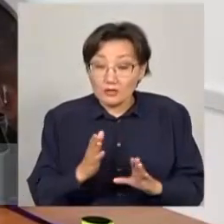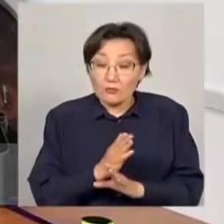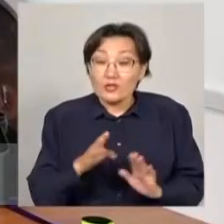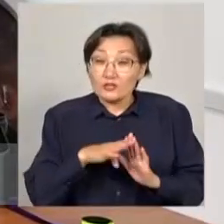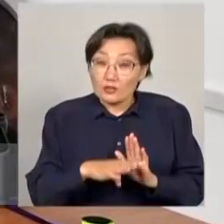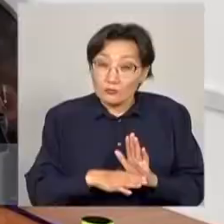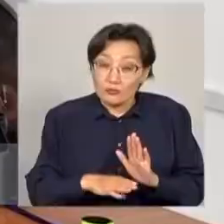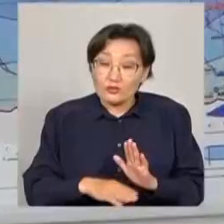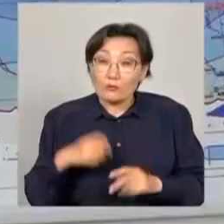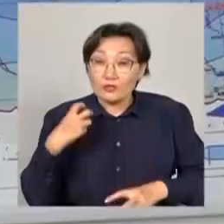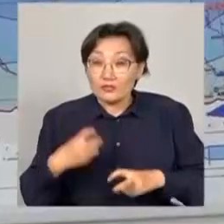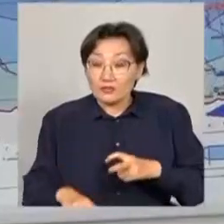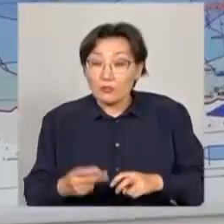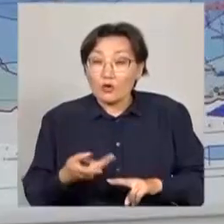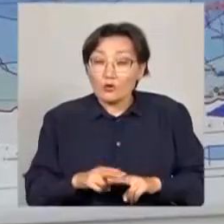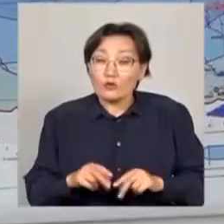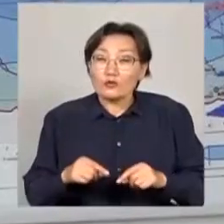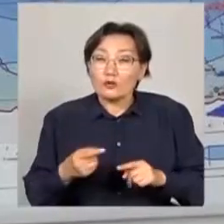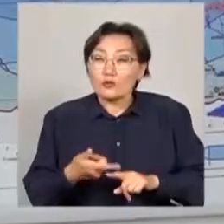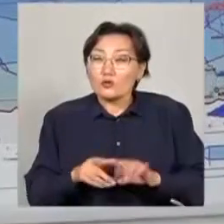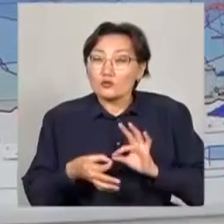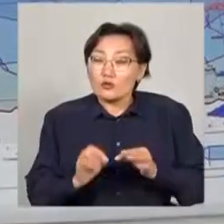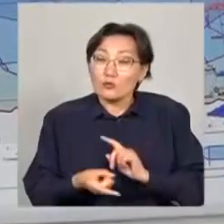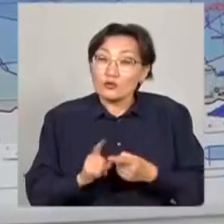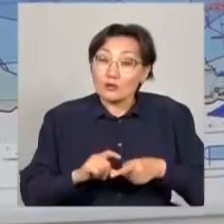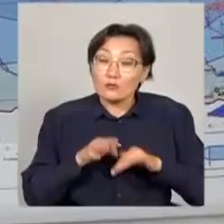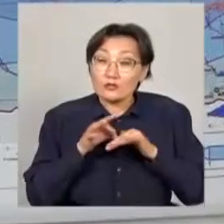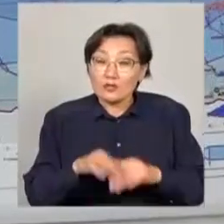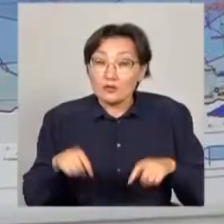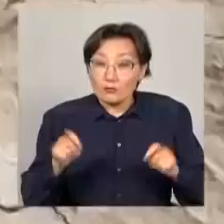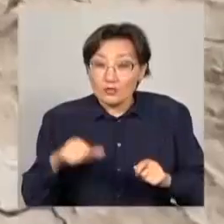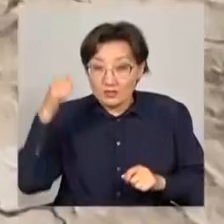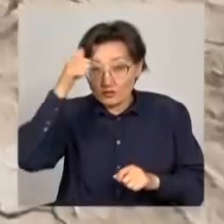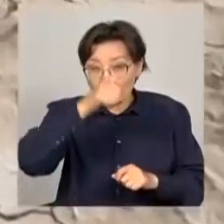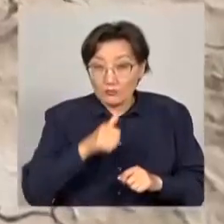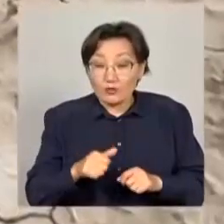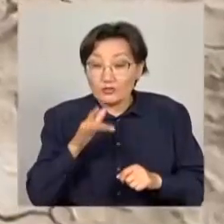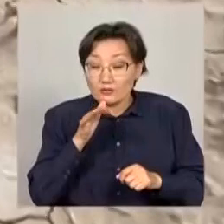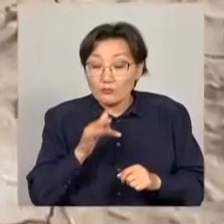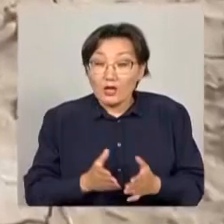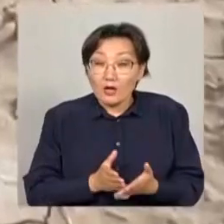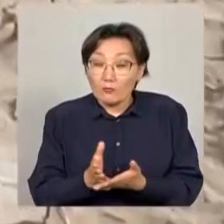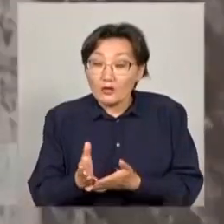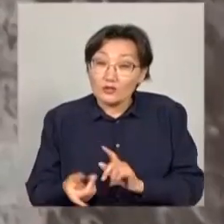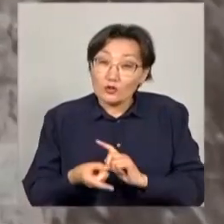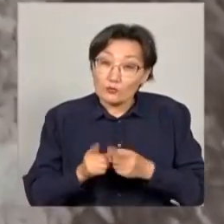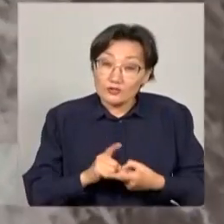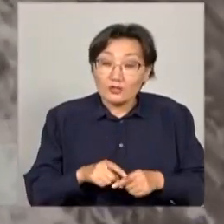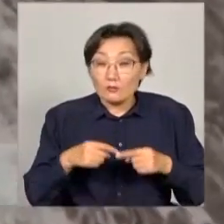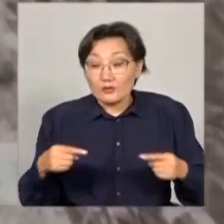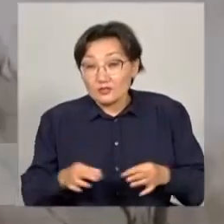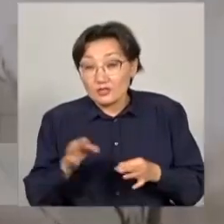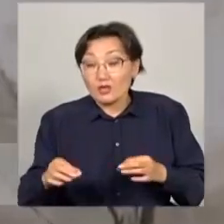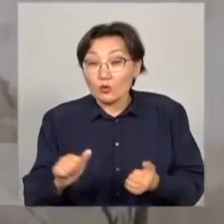циклдың үрдісін бұзу ол аномалиялық өзгерістерге алып келеді. Мәселен, жауынның жылдағы жауған мерзімін бағытын өзгерту кей өңірлерде